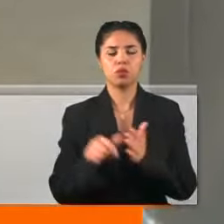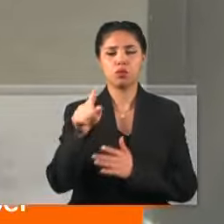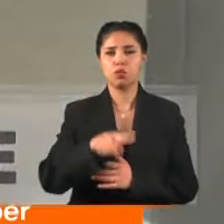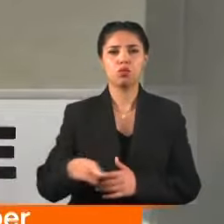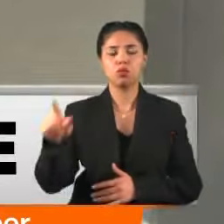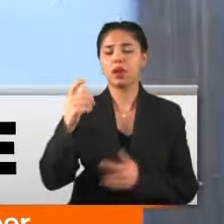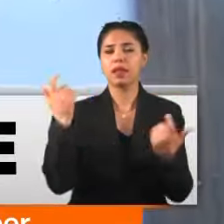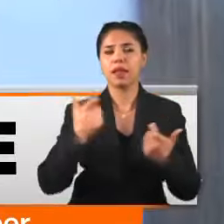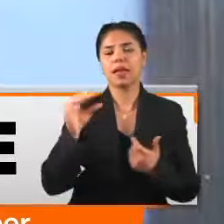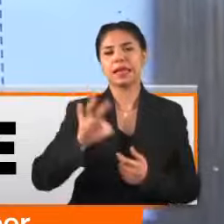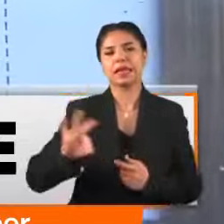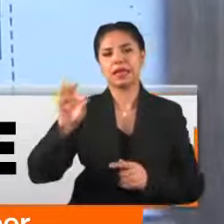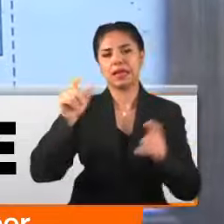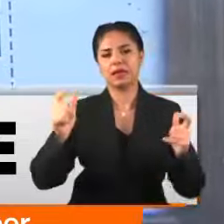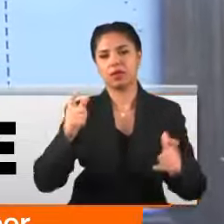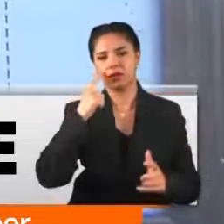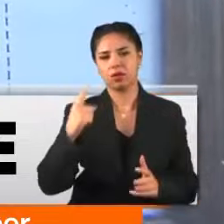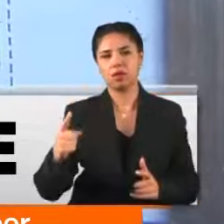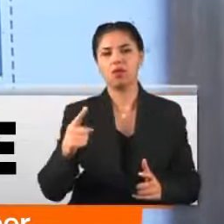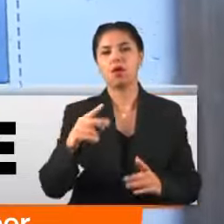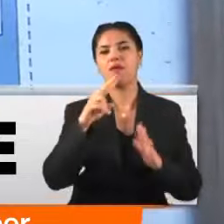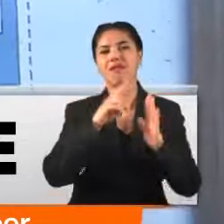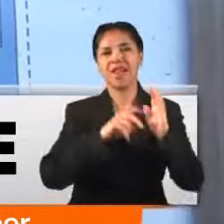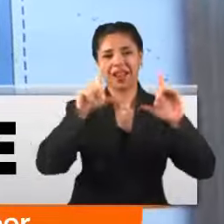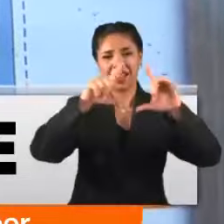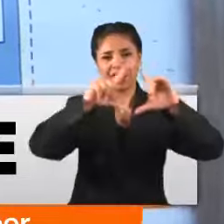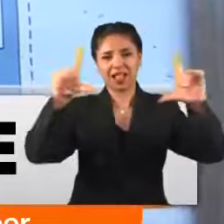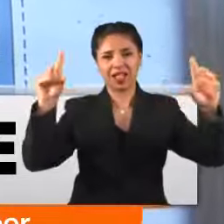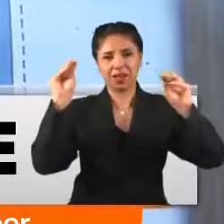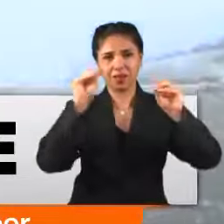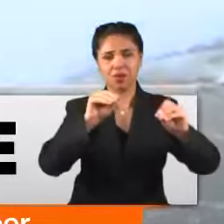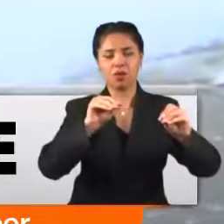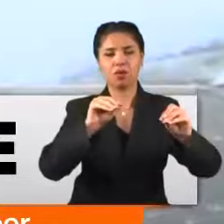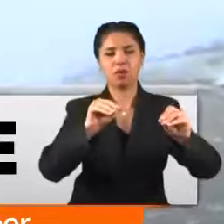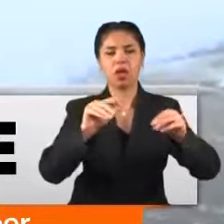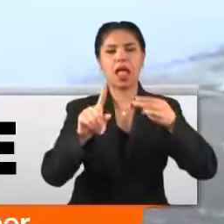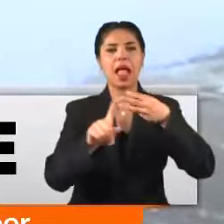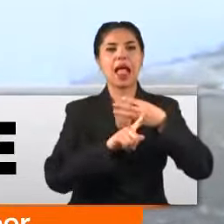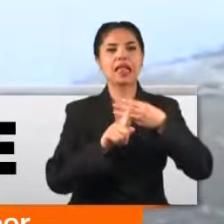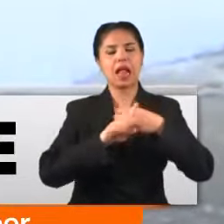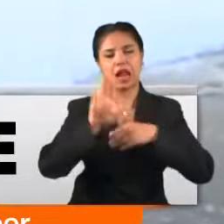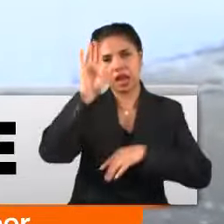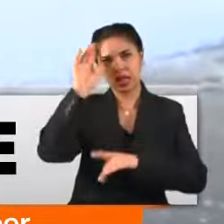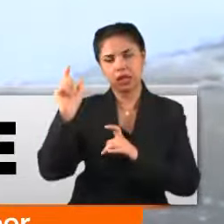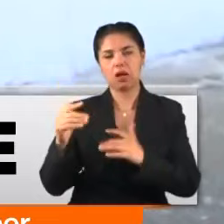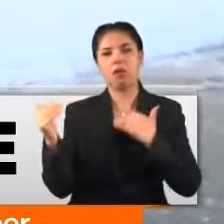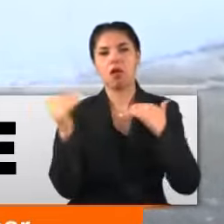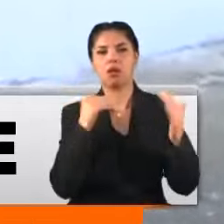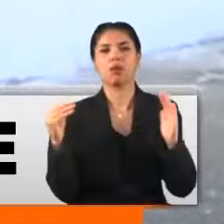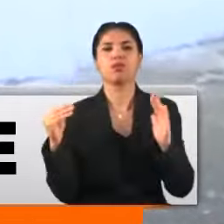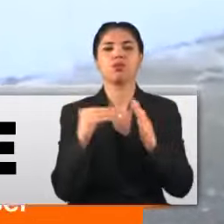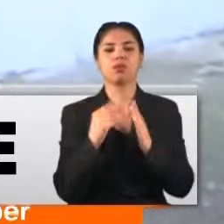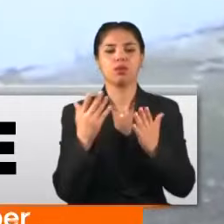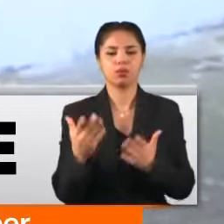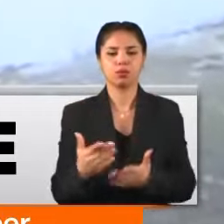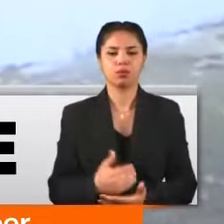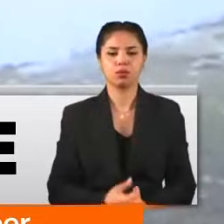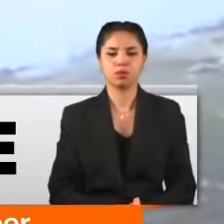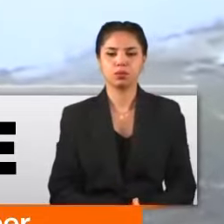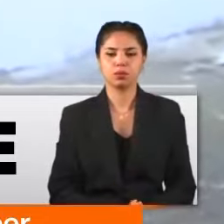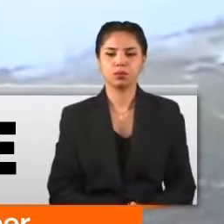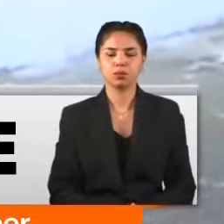yaşandı. Firmanın göstermelik astığı vergi levhası da Esenler'e adres gösteriyordu. Pazartesi sabahı saat 9'da avukat eşliğinde haciz memurları